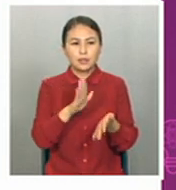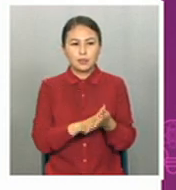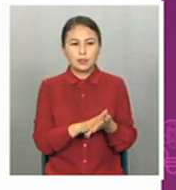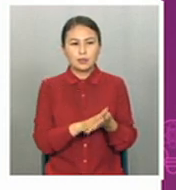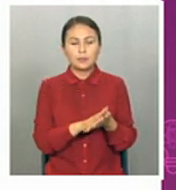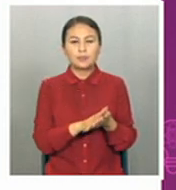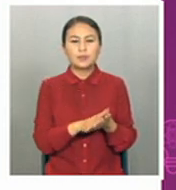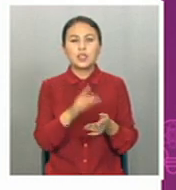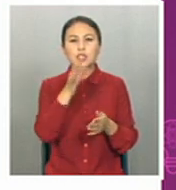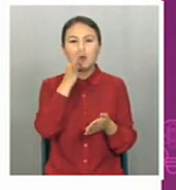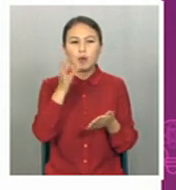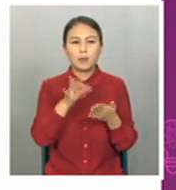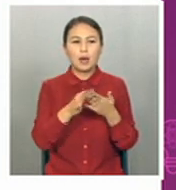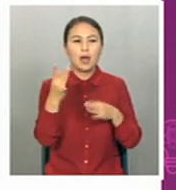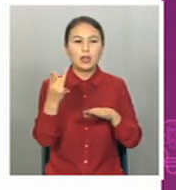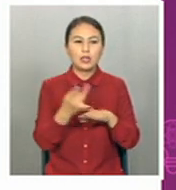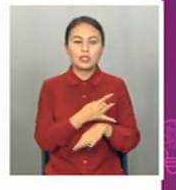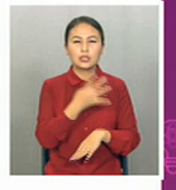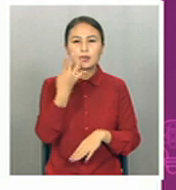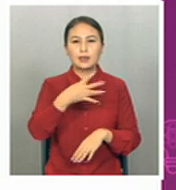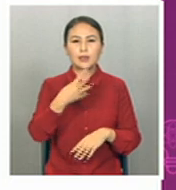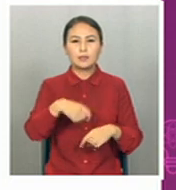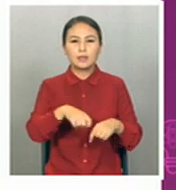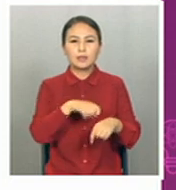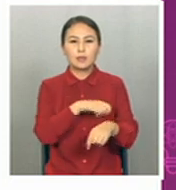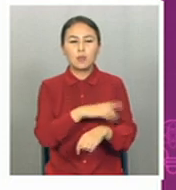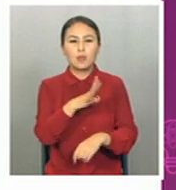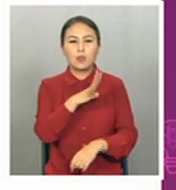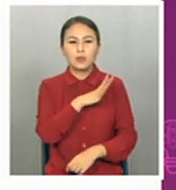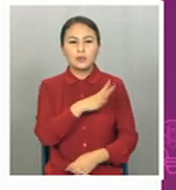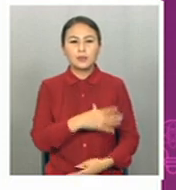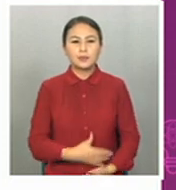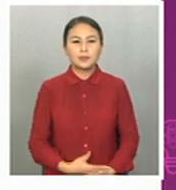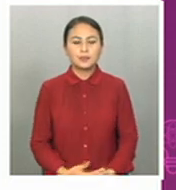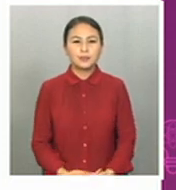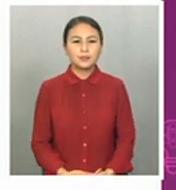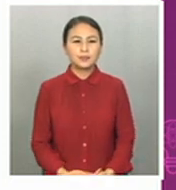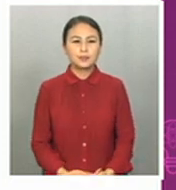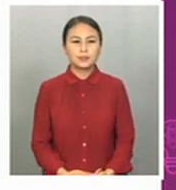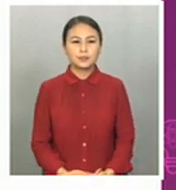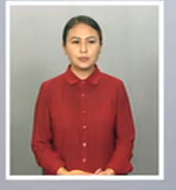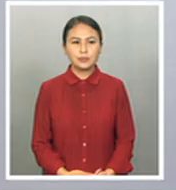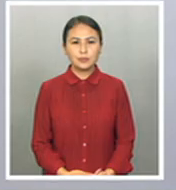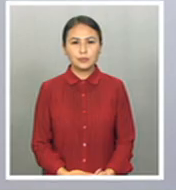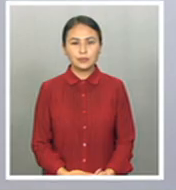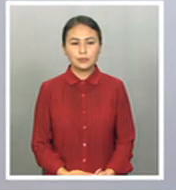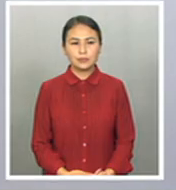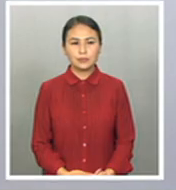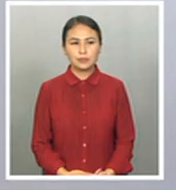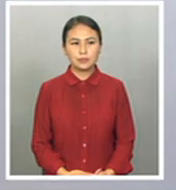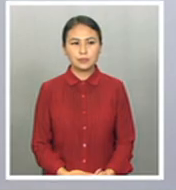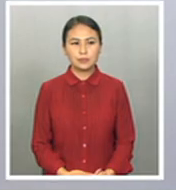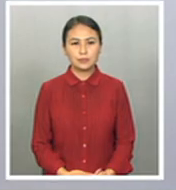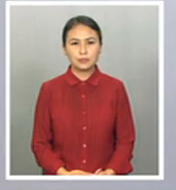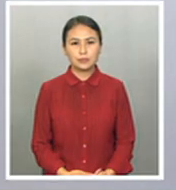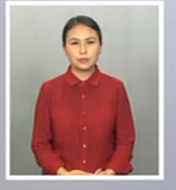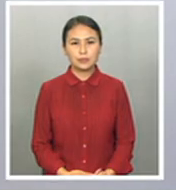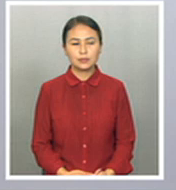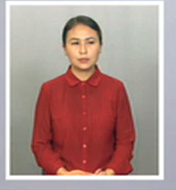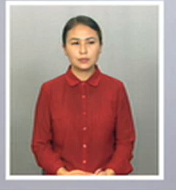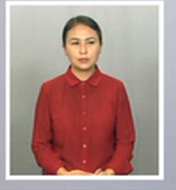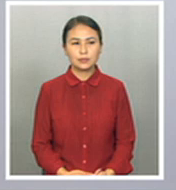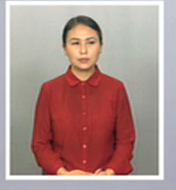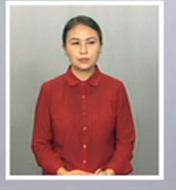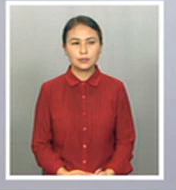Сонда жауабы алғашқыда 40 метр мата болды. Өте жақсы. Келесі тапсырма.